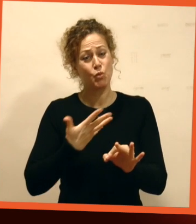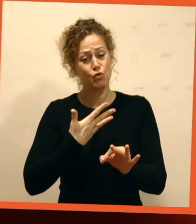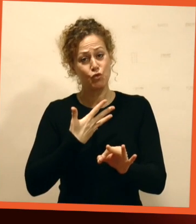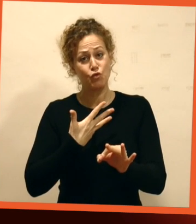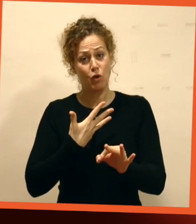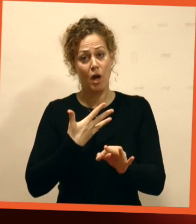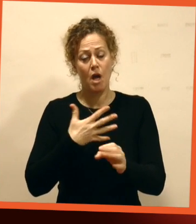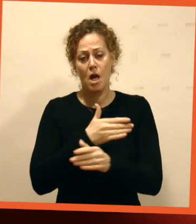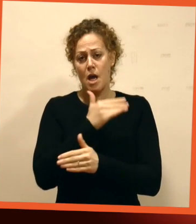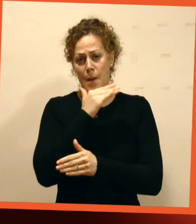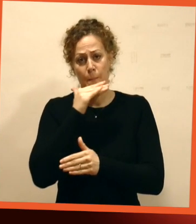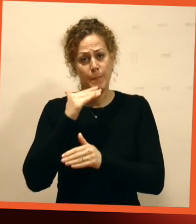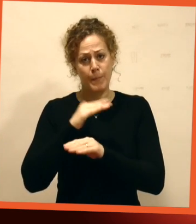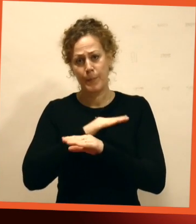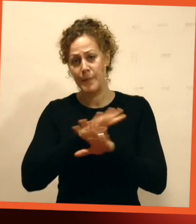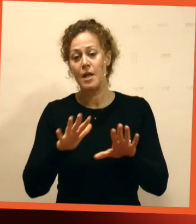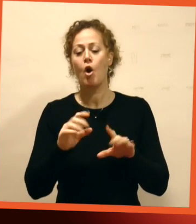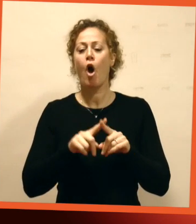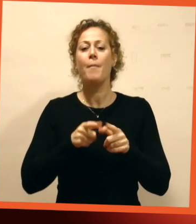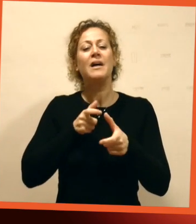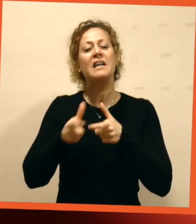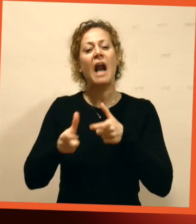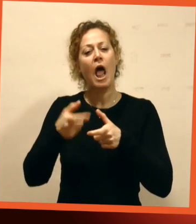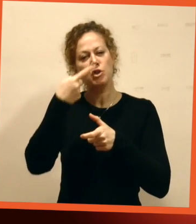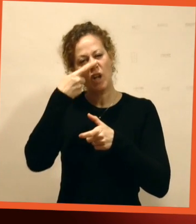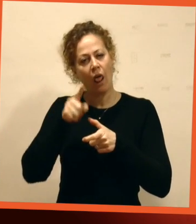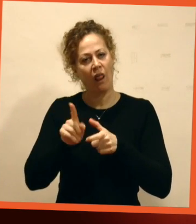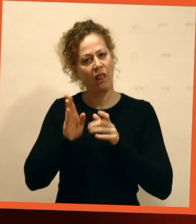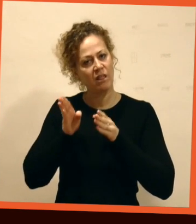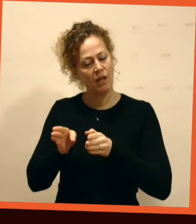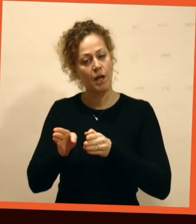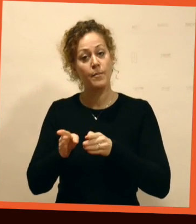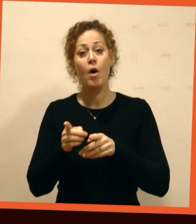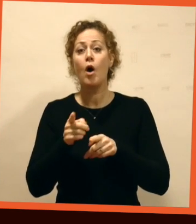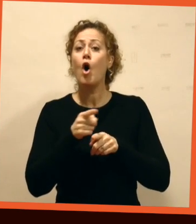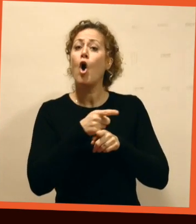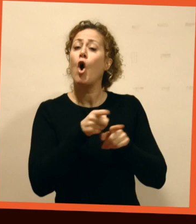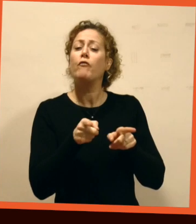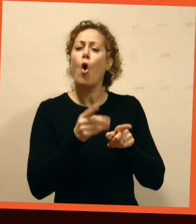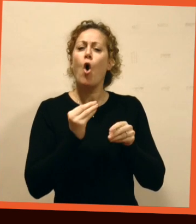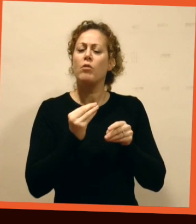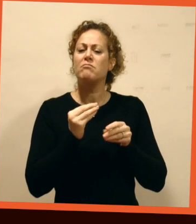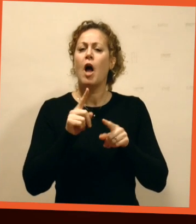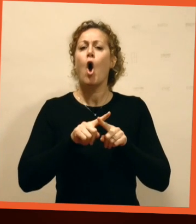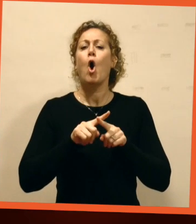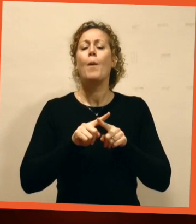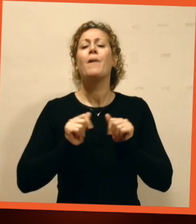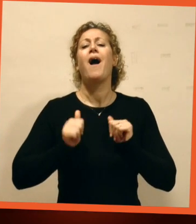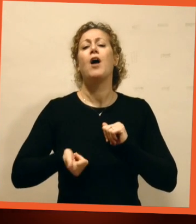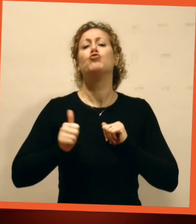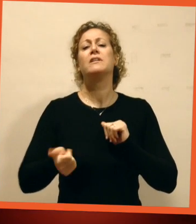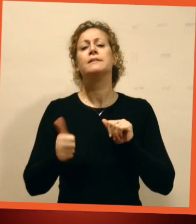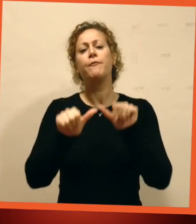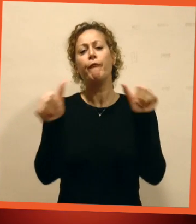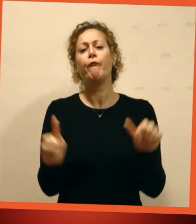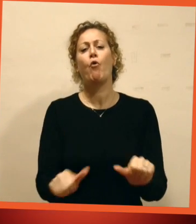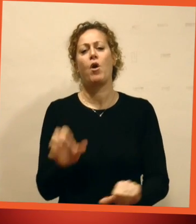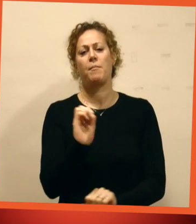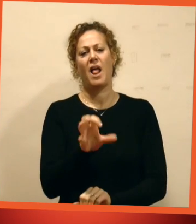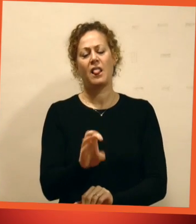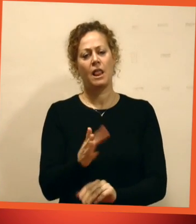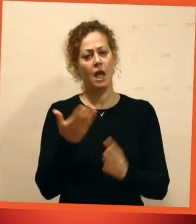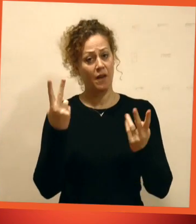anche di tipo relazionale. Certo. Voi vi definite un'agenzia formativa. Qual è il concetto, il